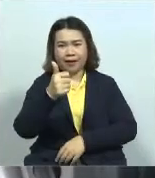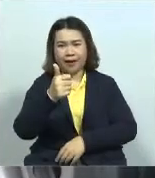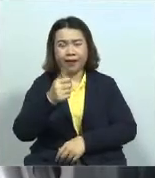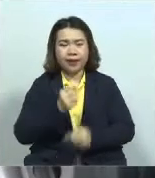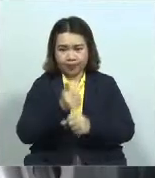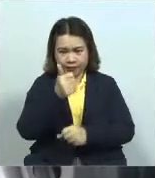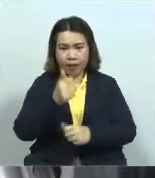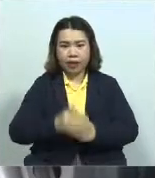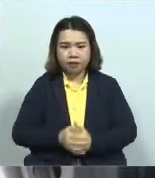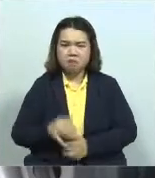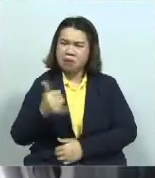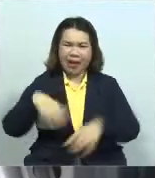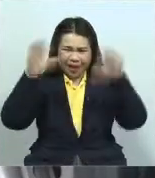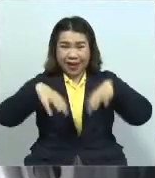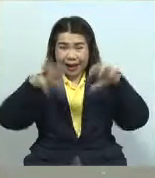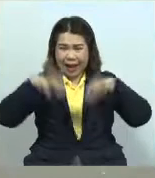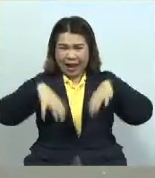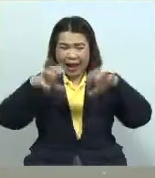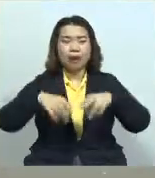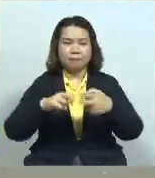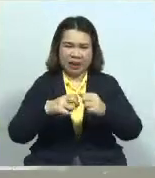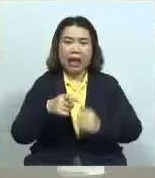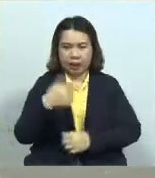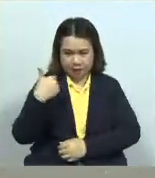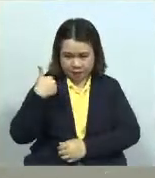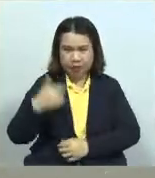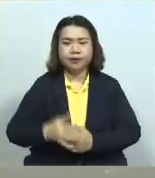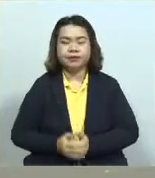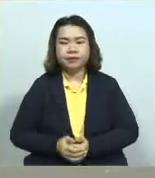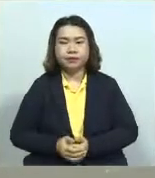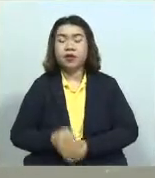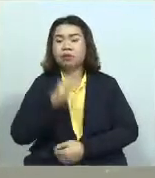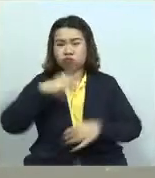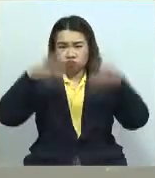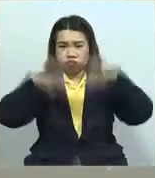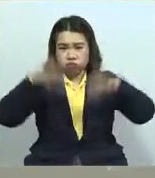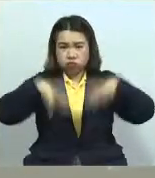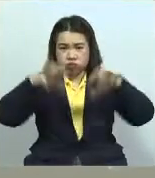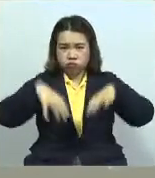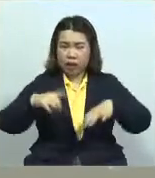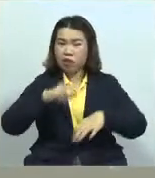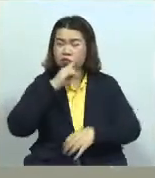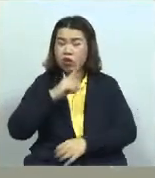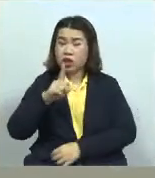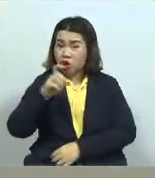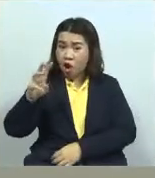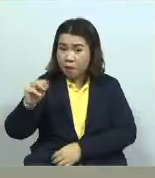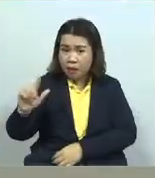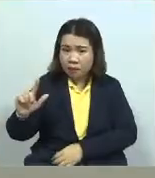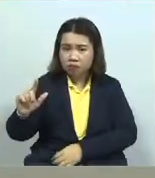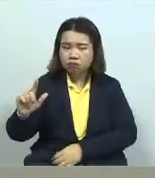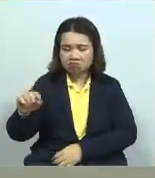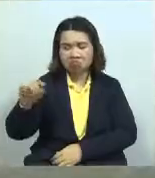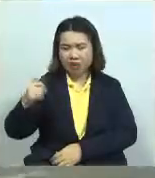ยนอกจากก็ตกมากจริงๆอ่ะตกหนักเป็นพวก100มิลอะไรขึ้นไปเงี้ยก็อาจจะ